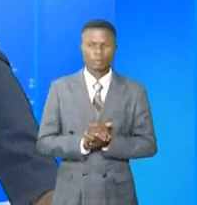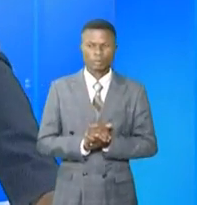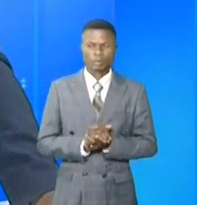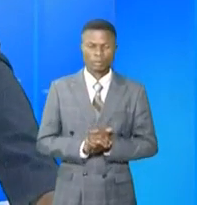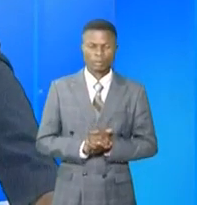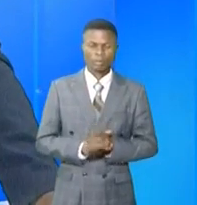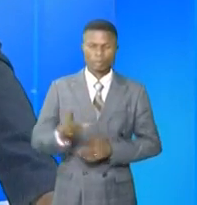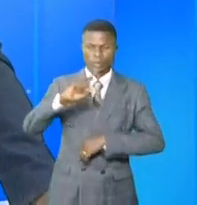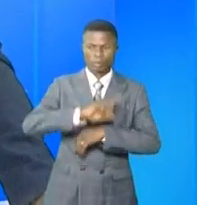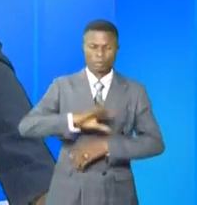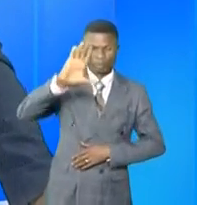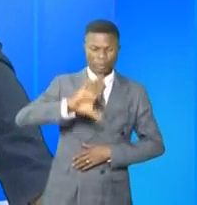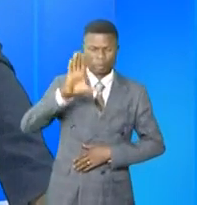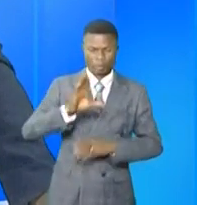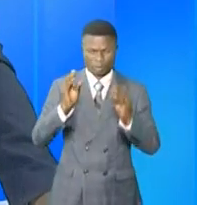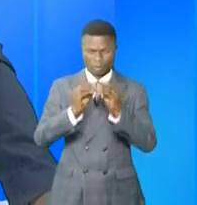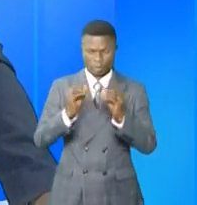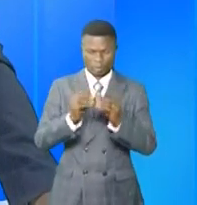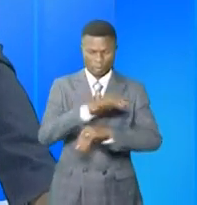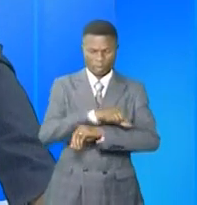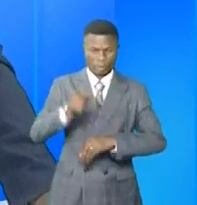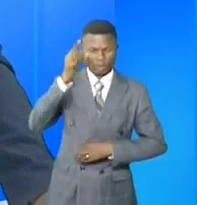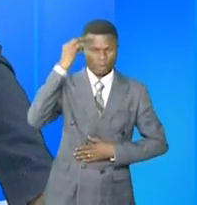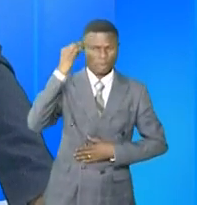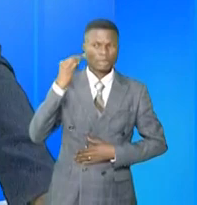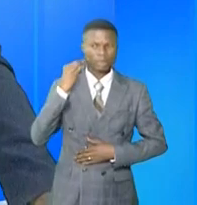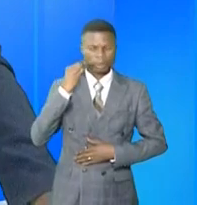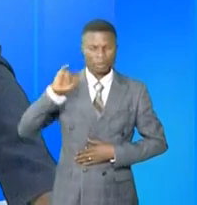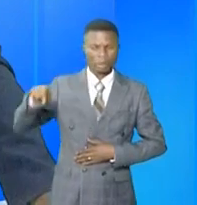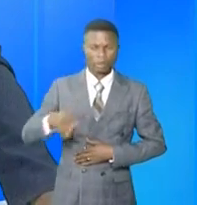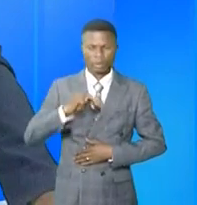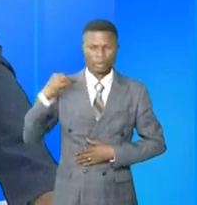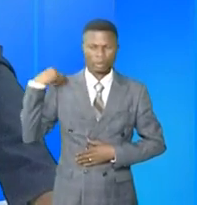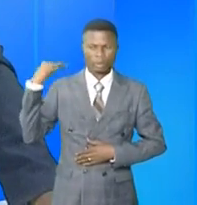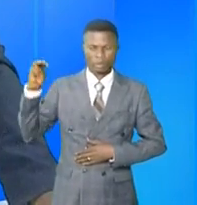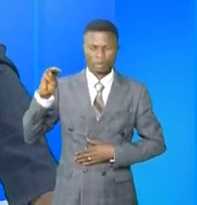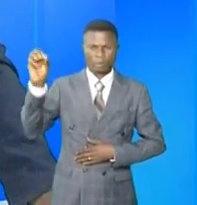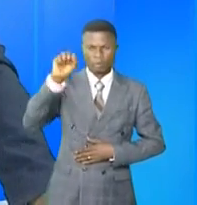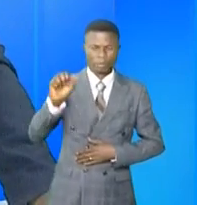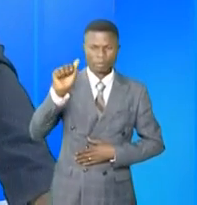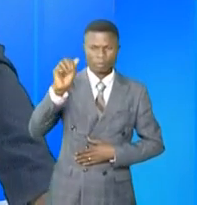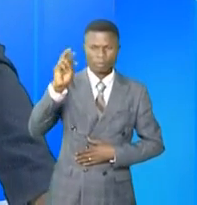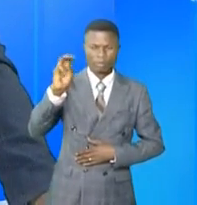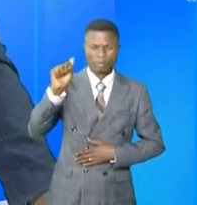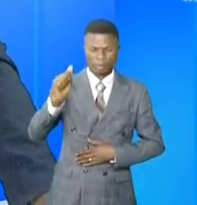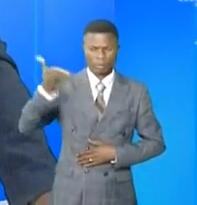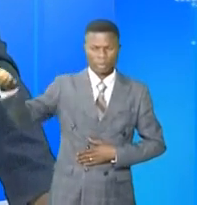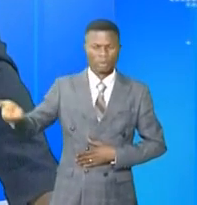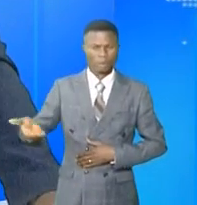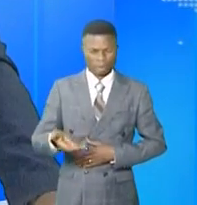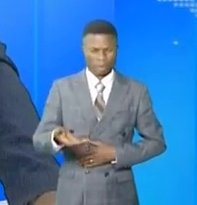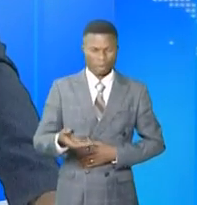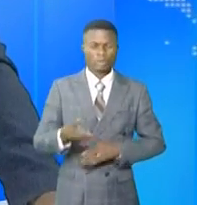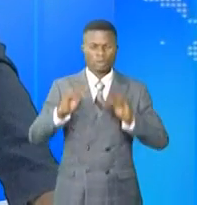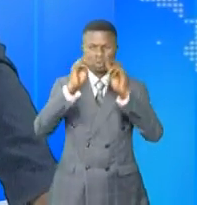Cinquième jour des consultations à la primature, le Premier ministre Jean-Michel Samalou Kondé-Kiengé a reçu